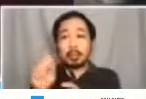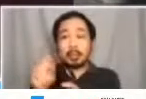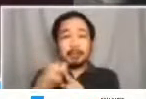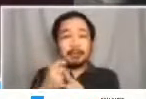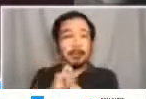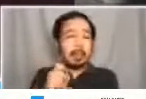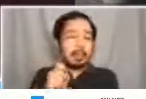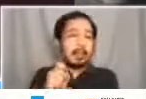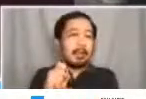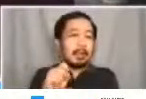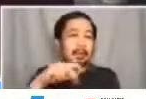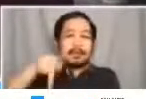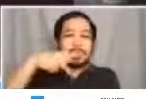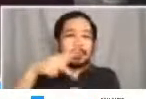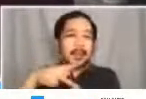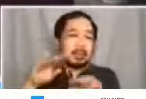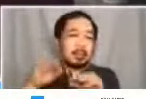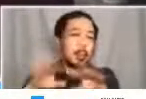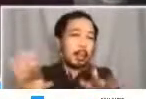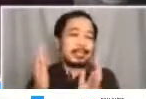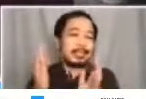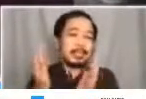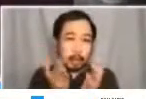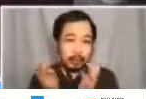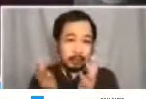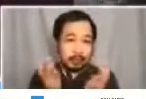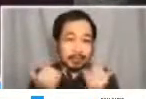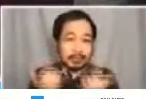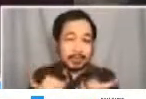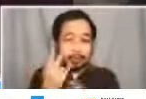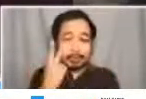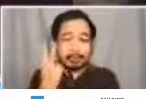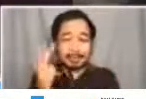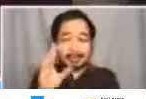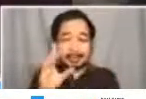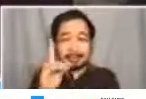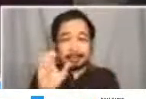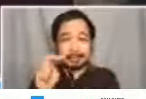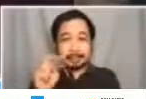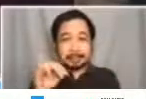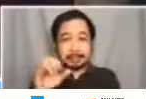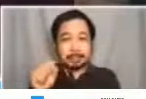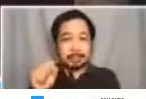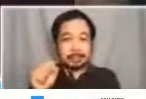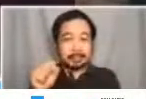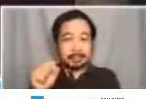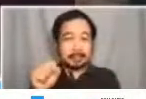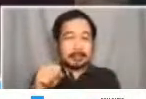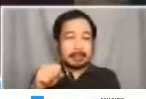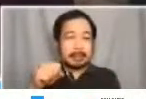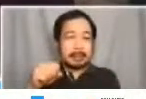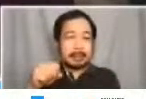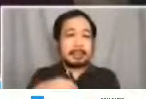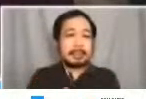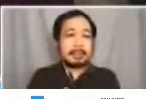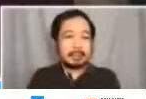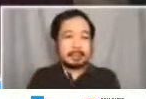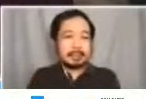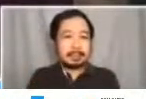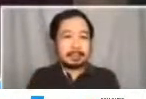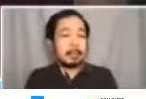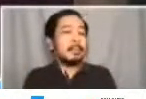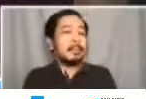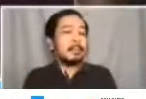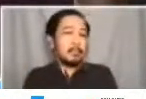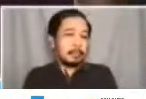individuals na nais makauwi sa kanilang bayan o probinsya mula sa Bayambang, Pangasinan. Tatawagan naman ng LGU